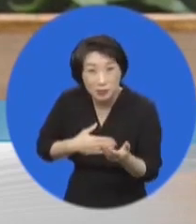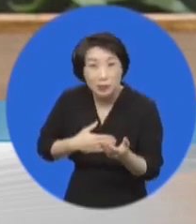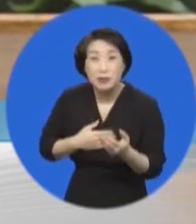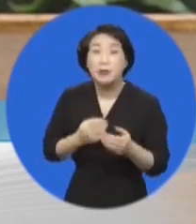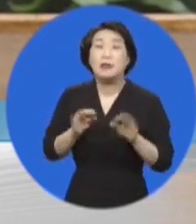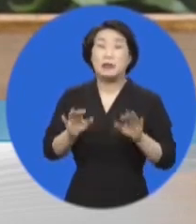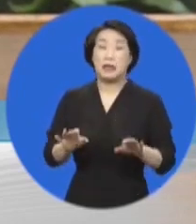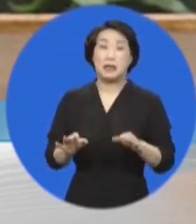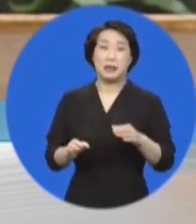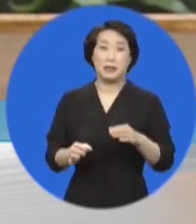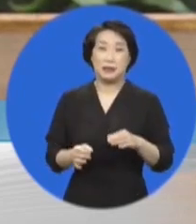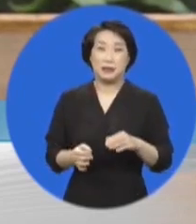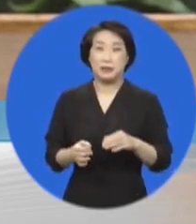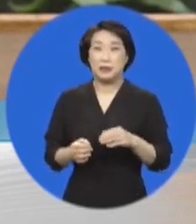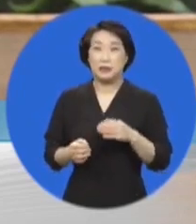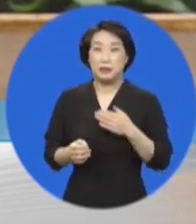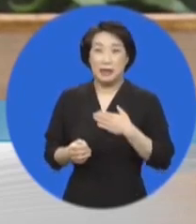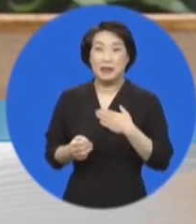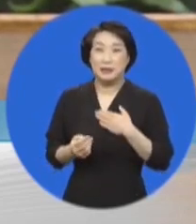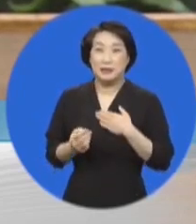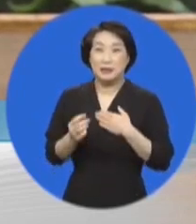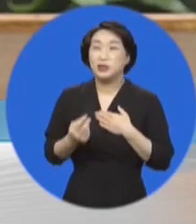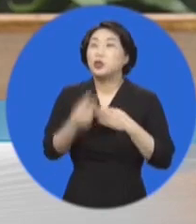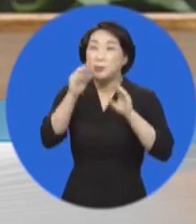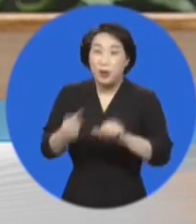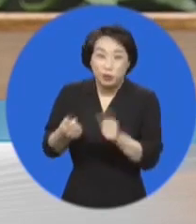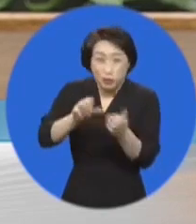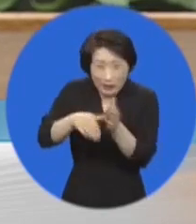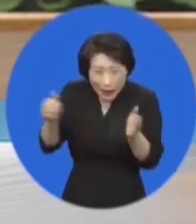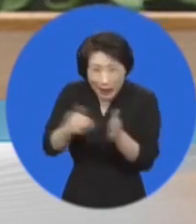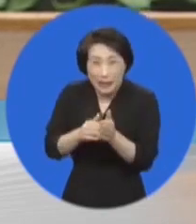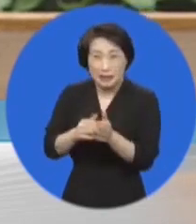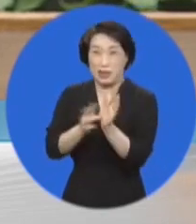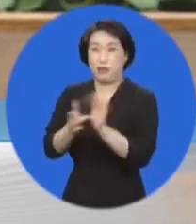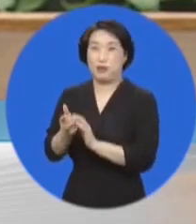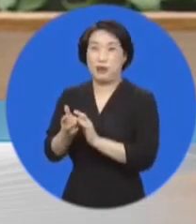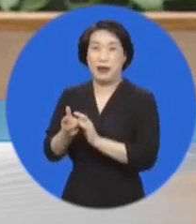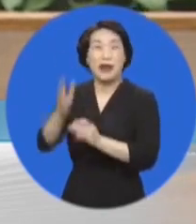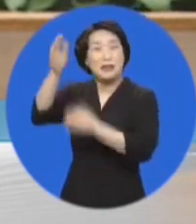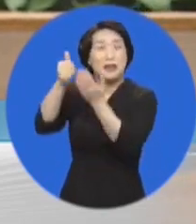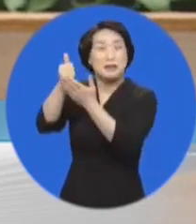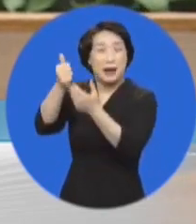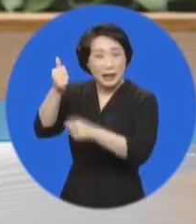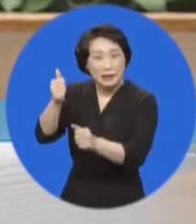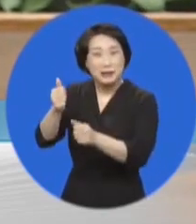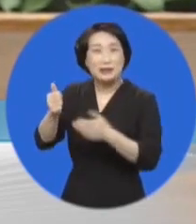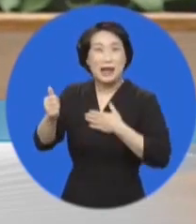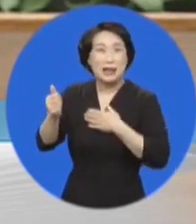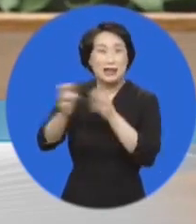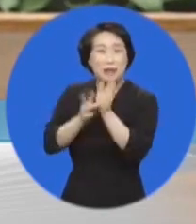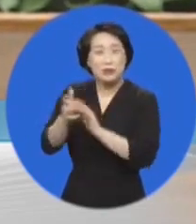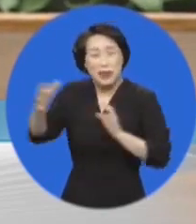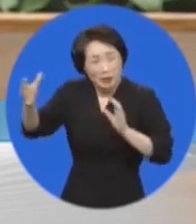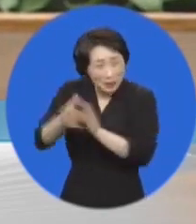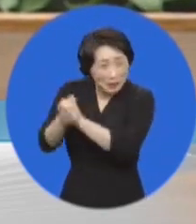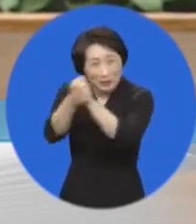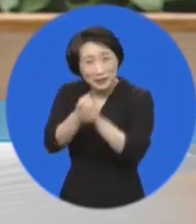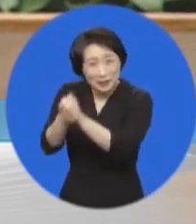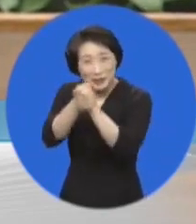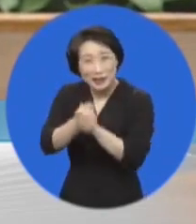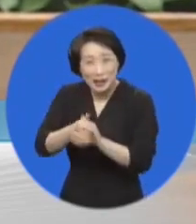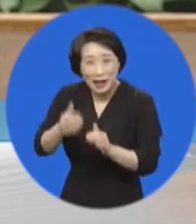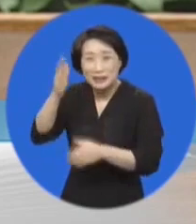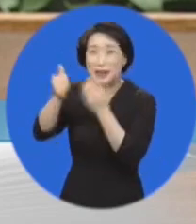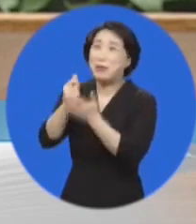끝까지 저는 조화가 있습니다. 나는 지금 하나님과 나와의 조화가 있어요. 나는